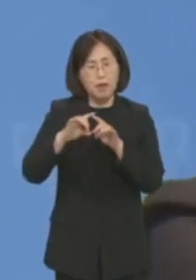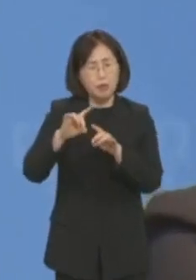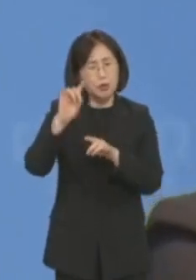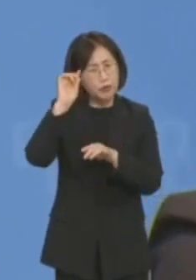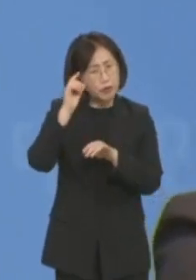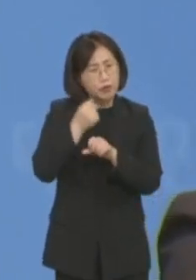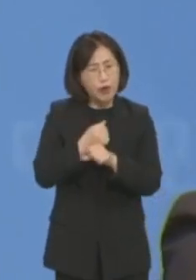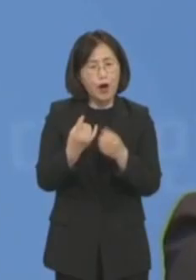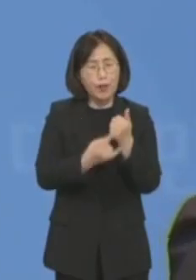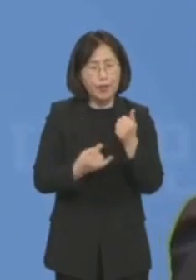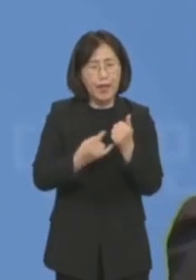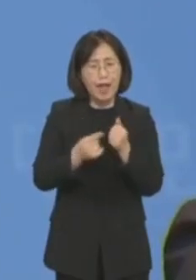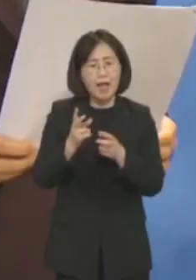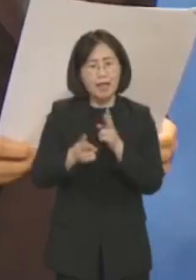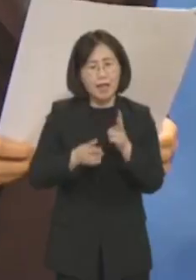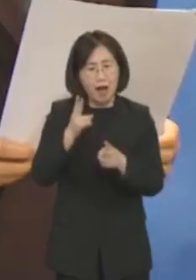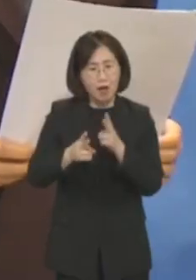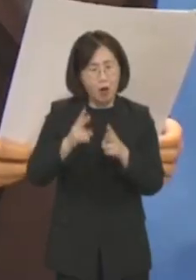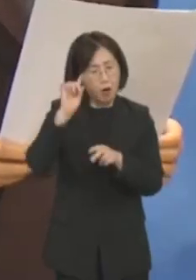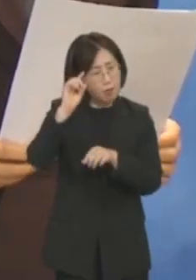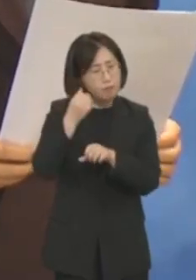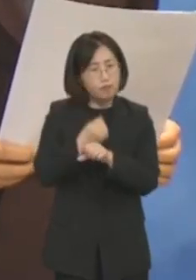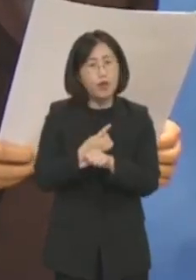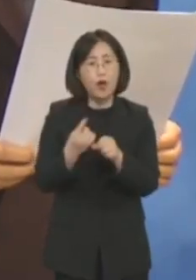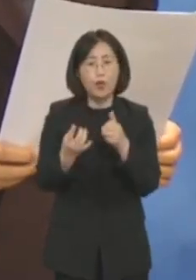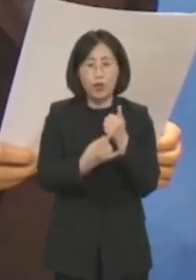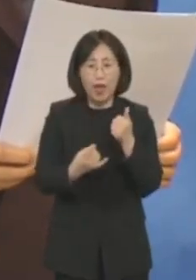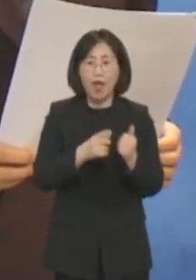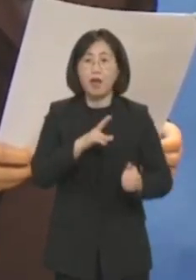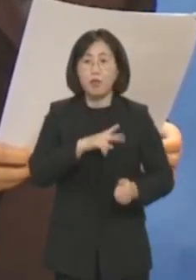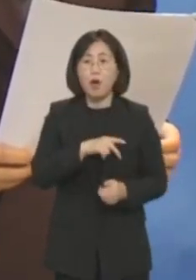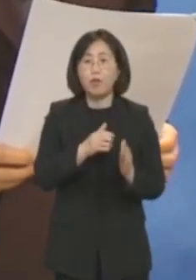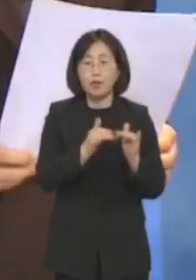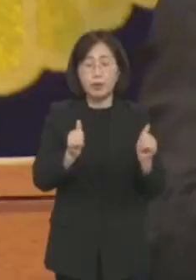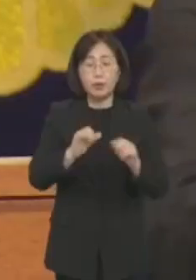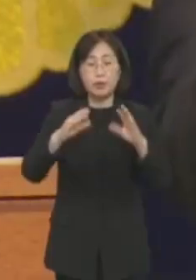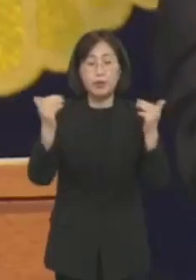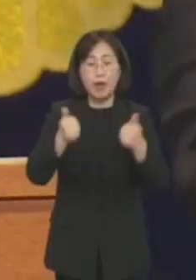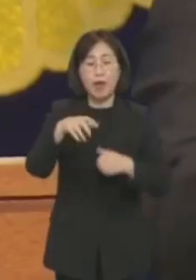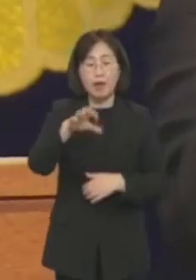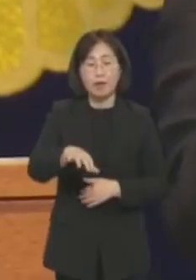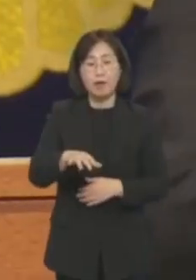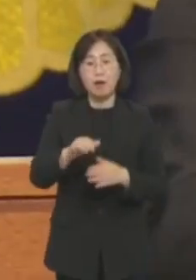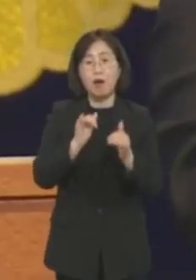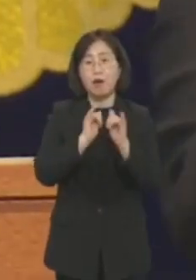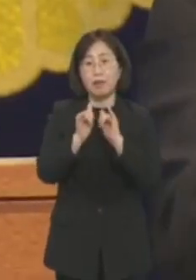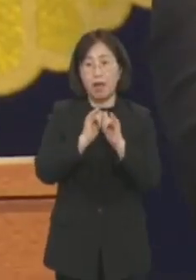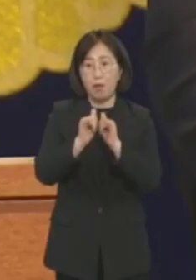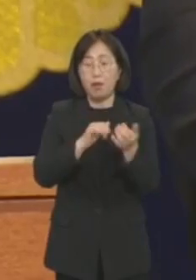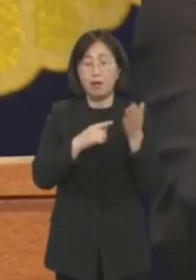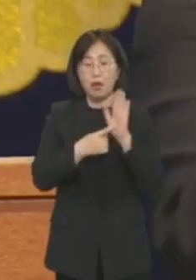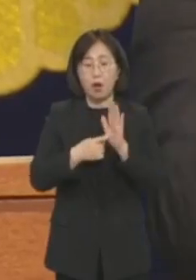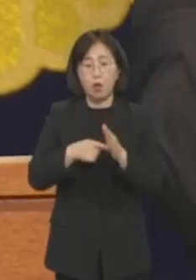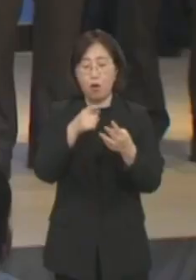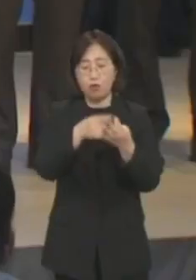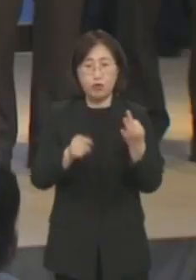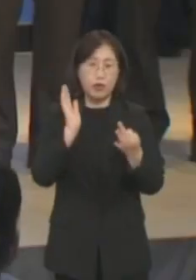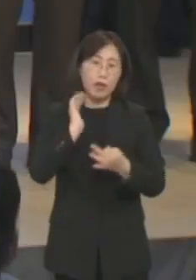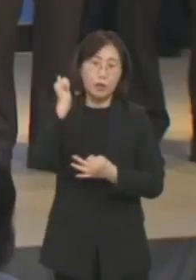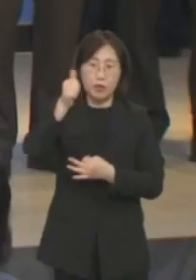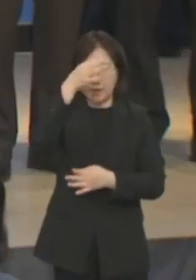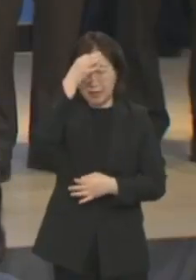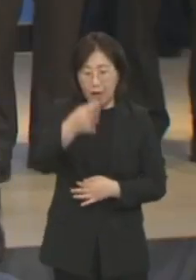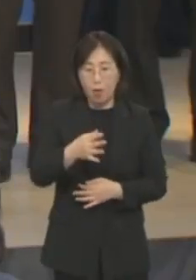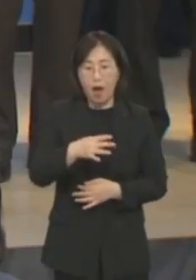과학기술정보방송통신위원회, 산업통상자원 중소벤처기업위원회 소속 의원들도 국회에서 기자회견을 열고 윤 대통령의 사과와 R&D